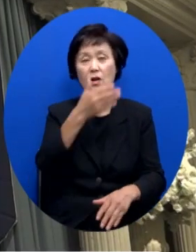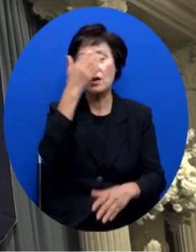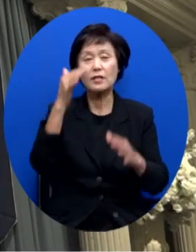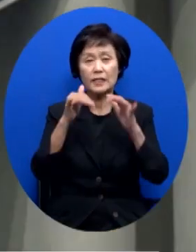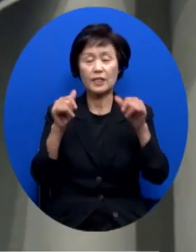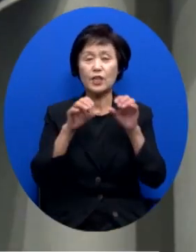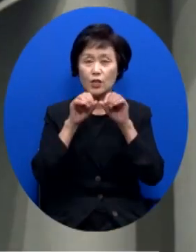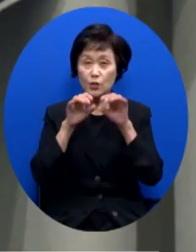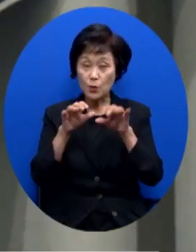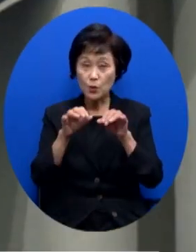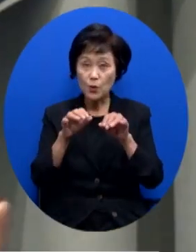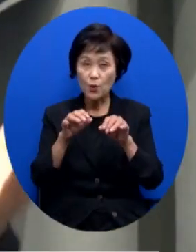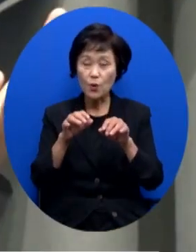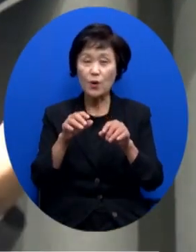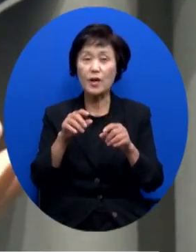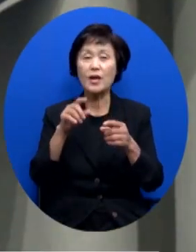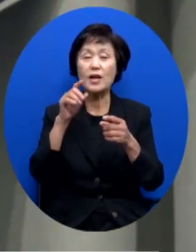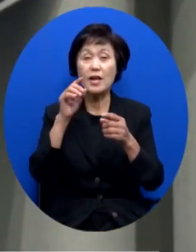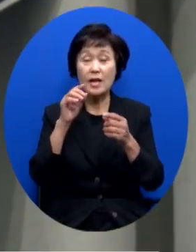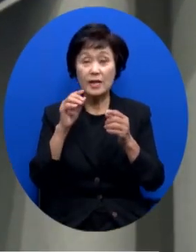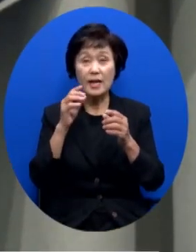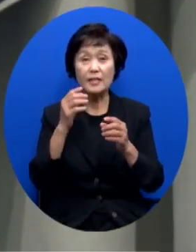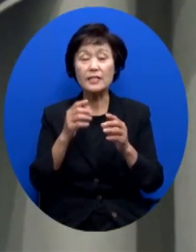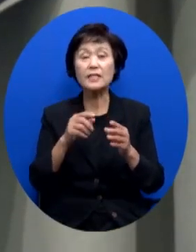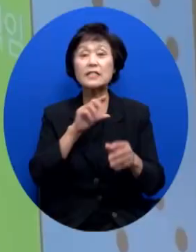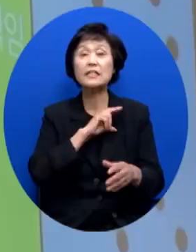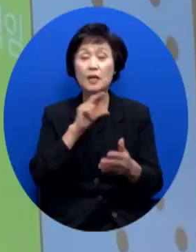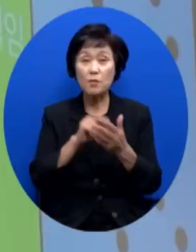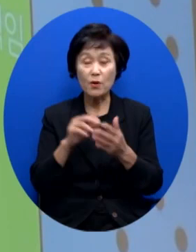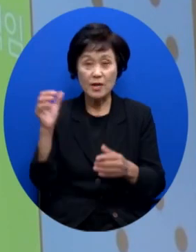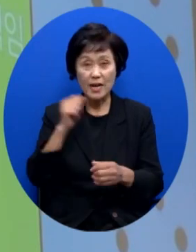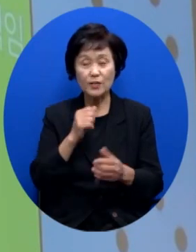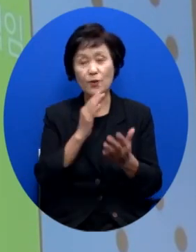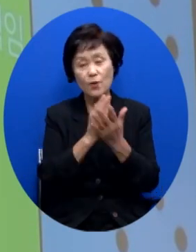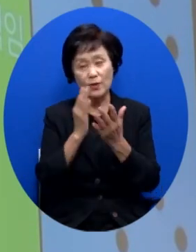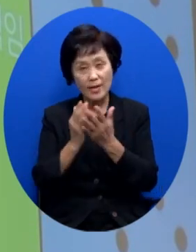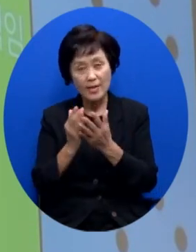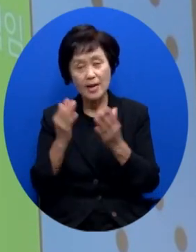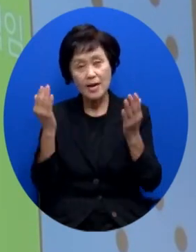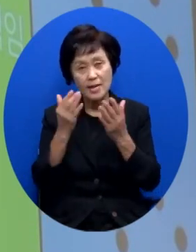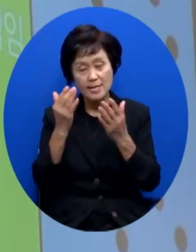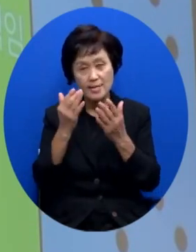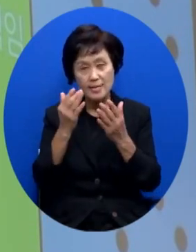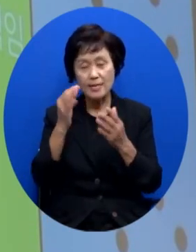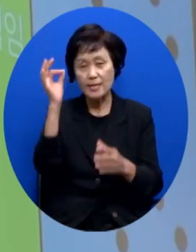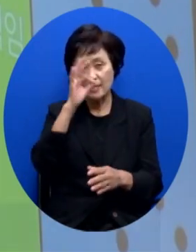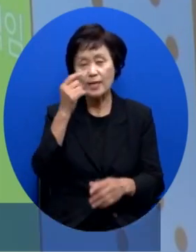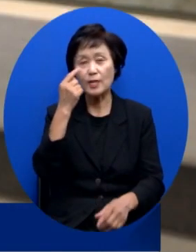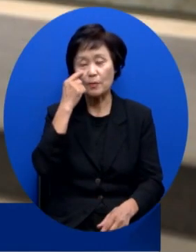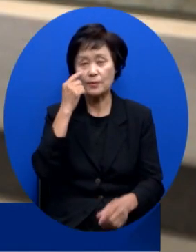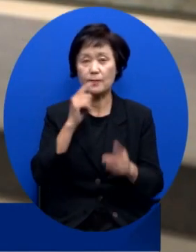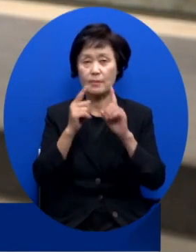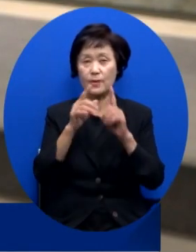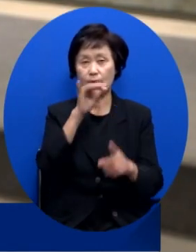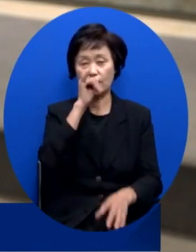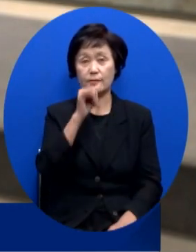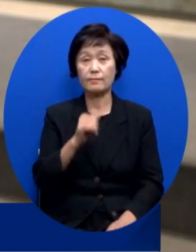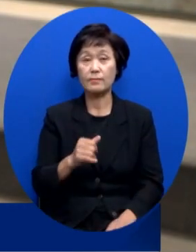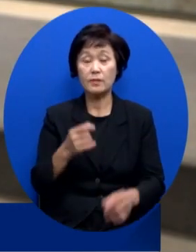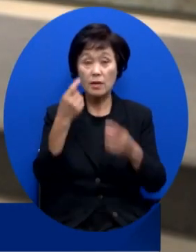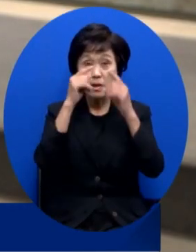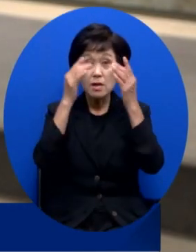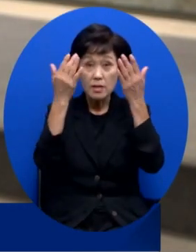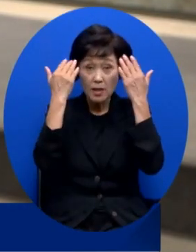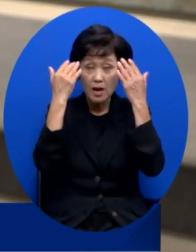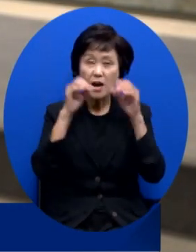선교라는 같은 방향성을 가지고 시도할 수 있는 다양한 일들을 모색하자고 주문했습니다. 단순하게 대학의